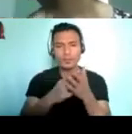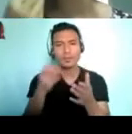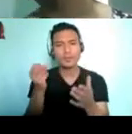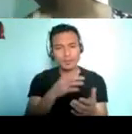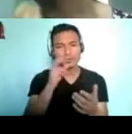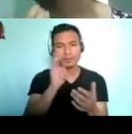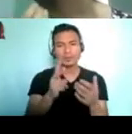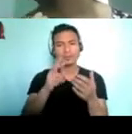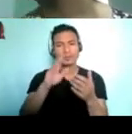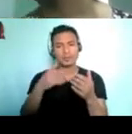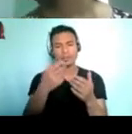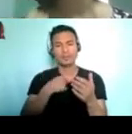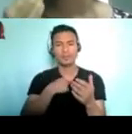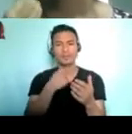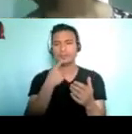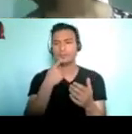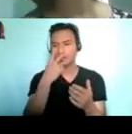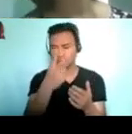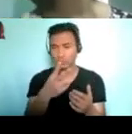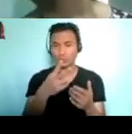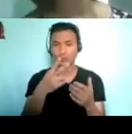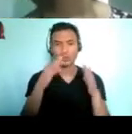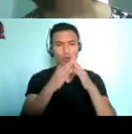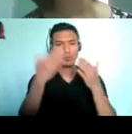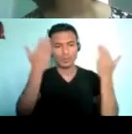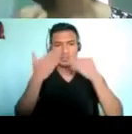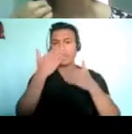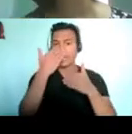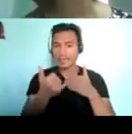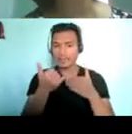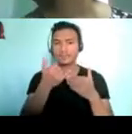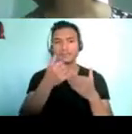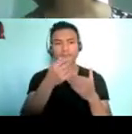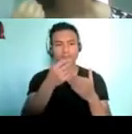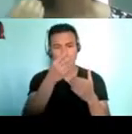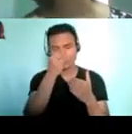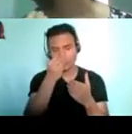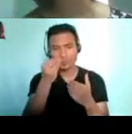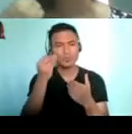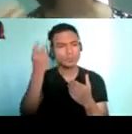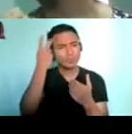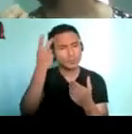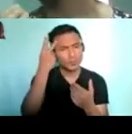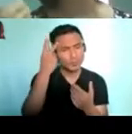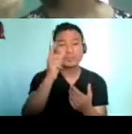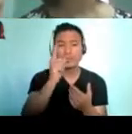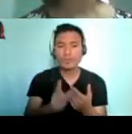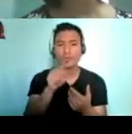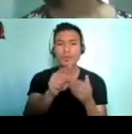जडमै जडलाई नै जोड दिन्छु कि घरेलु हिंसा हुनको कारण चाहिँ पितृसत्ता त सत्ता हो र त्यसले